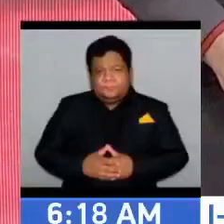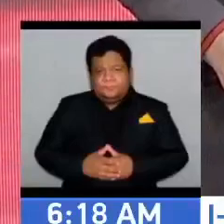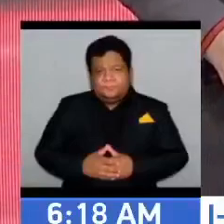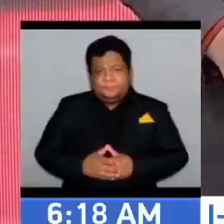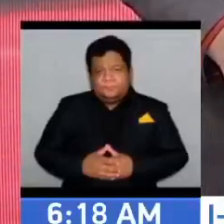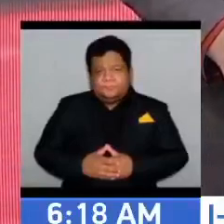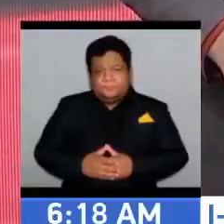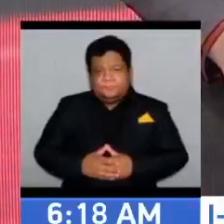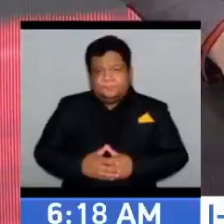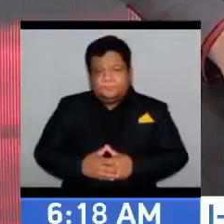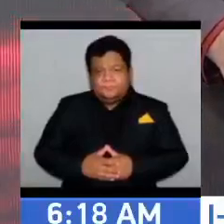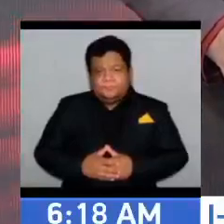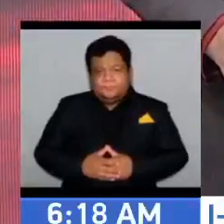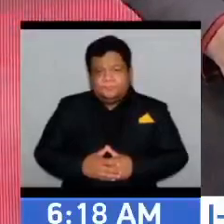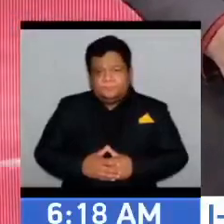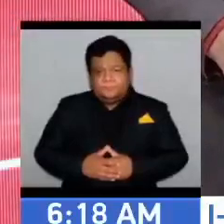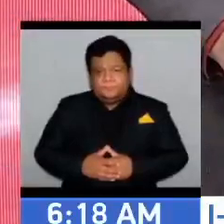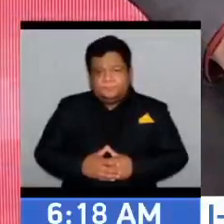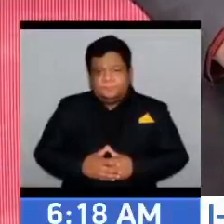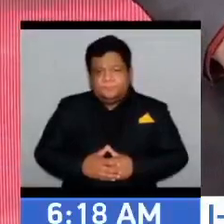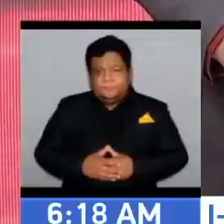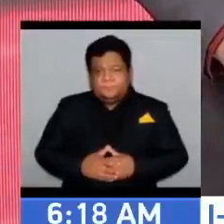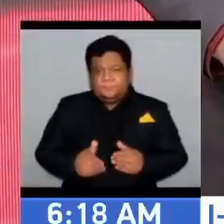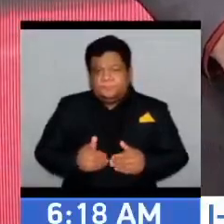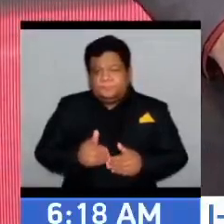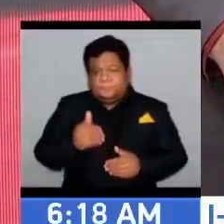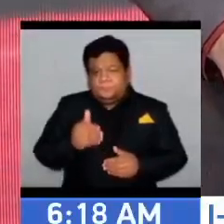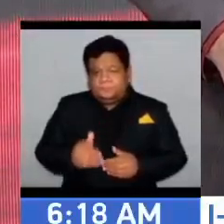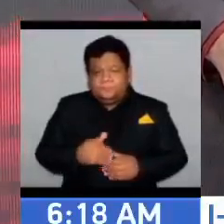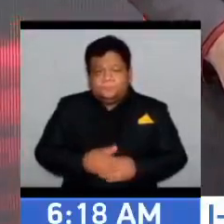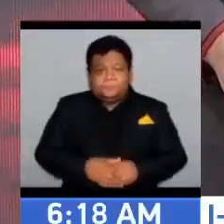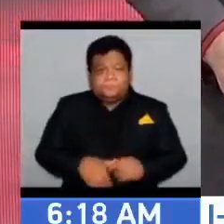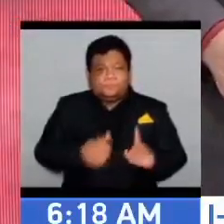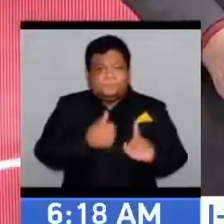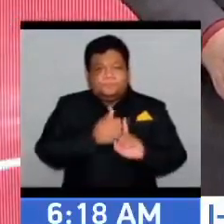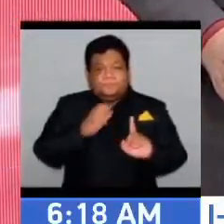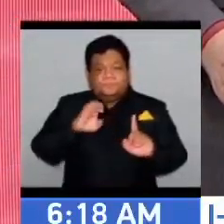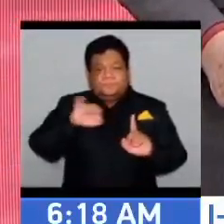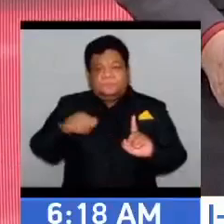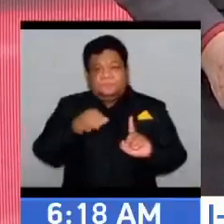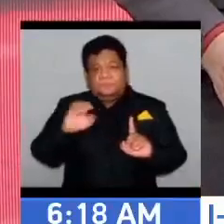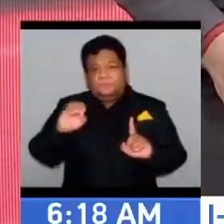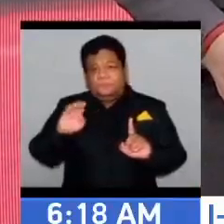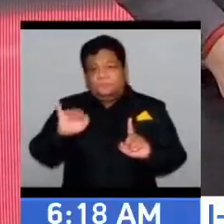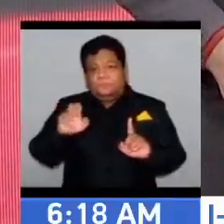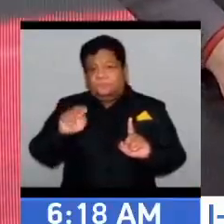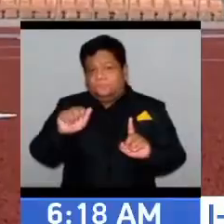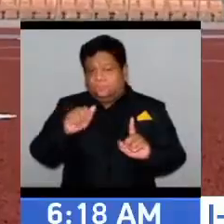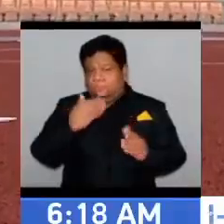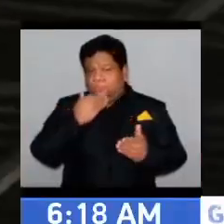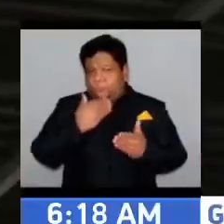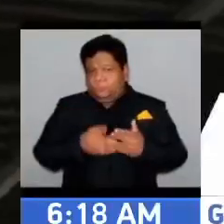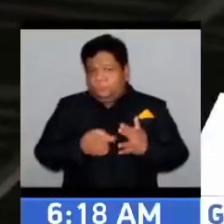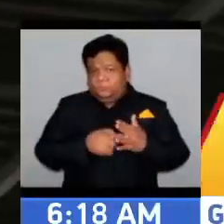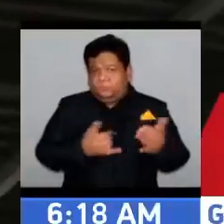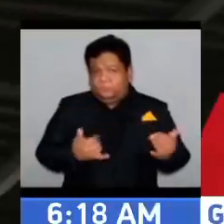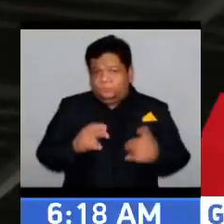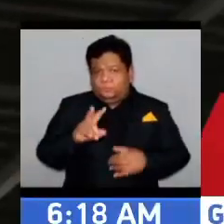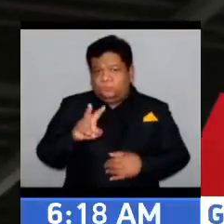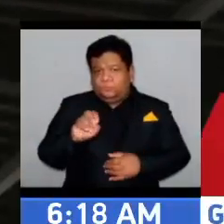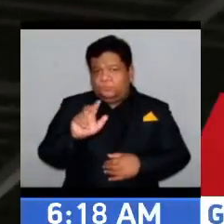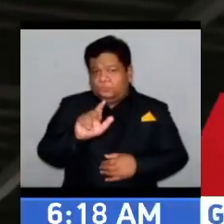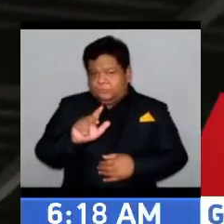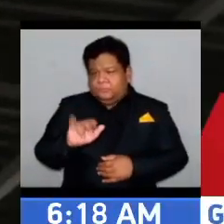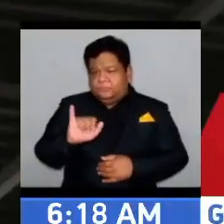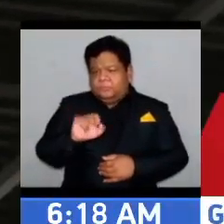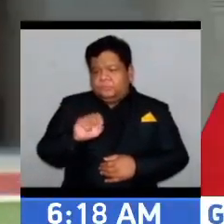Maganda po ang simula ni Filipino Olympian pole vaulter EJ Obiena sa 2023 indoor season. Wagi si EJ ng silver medal